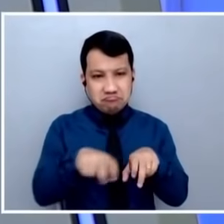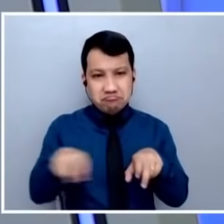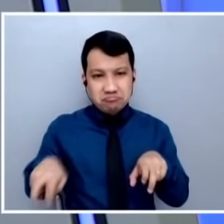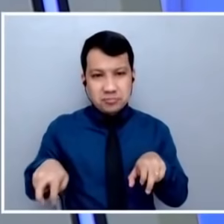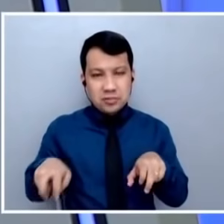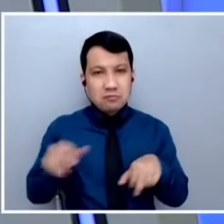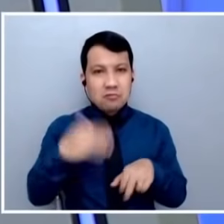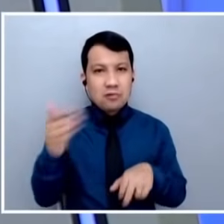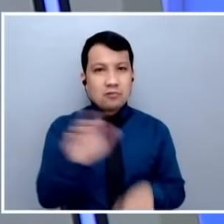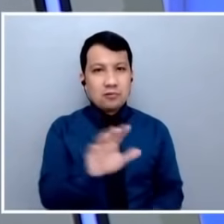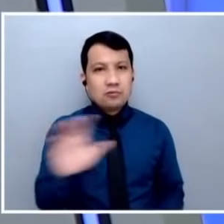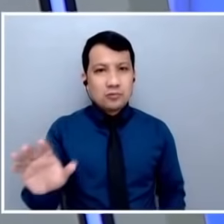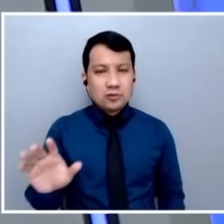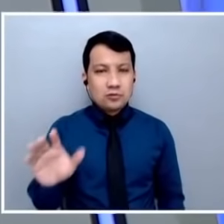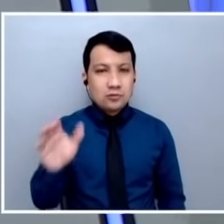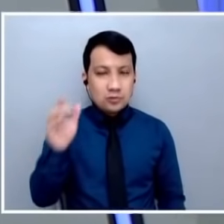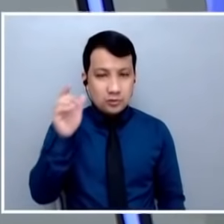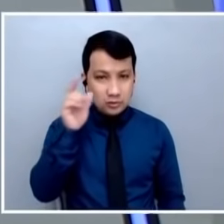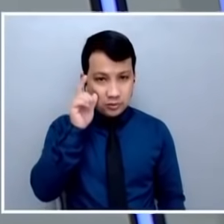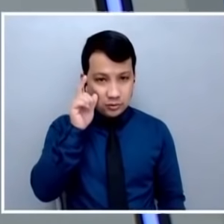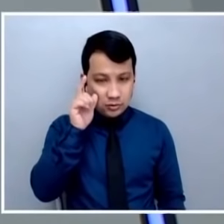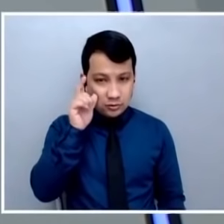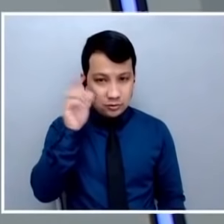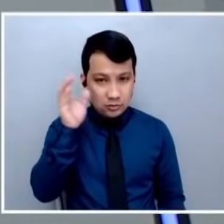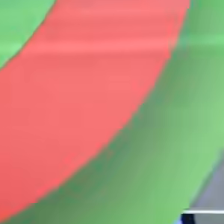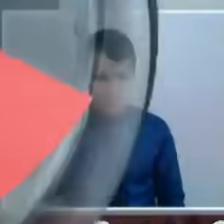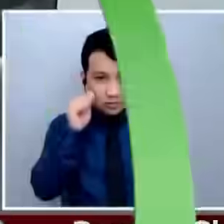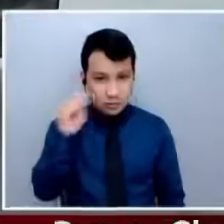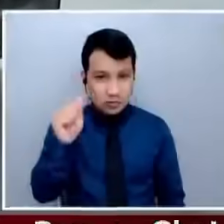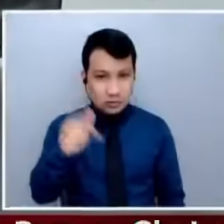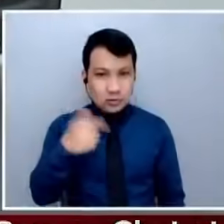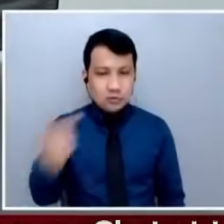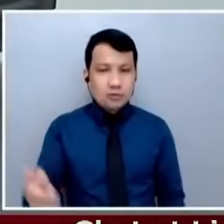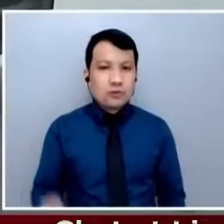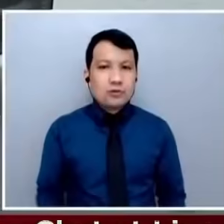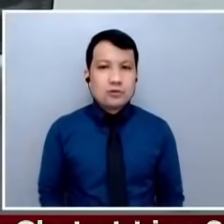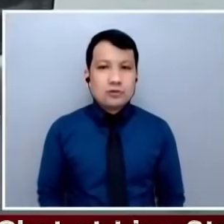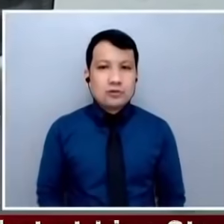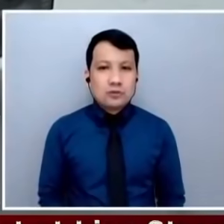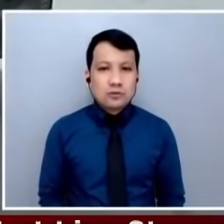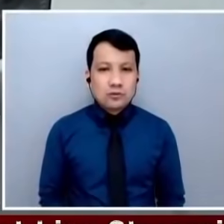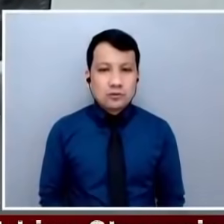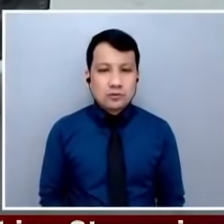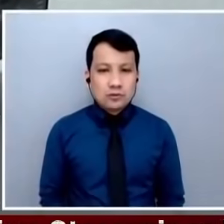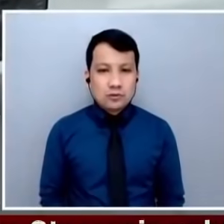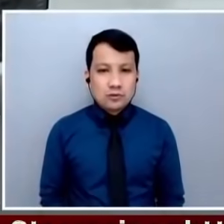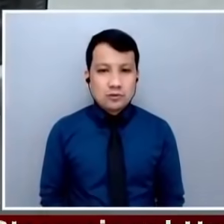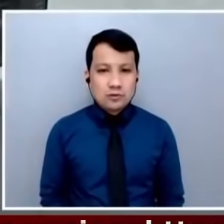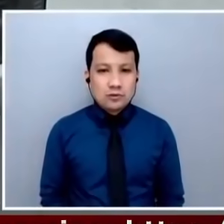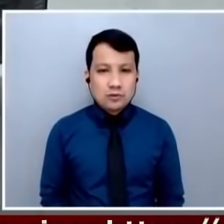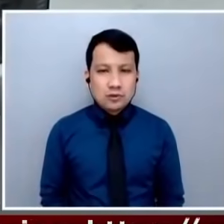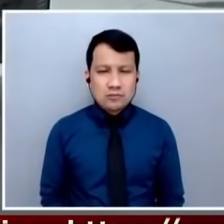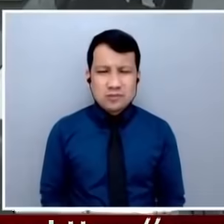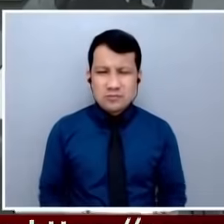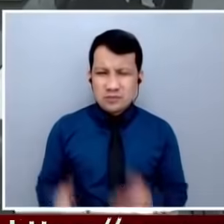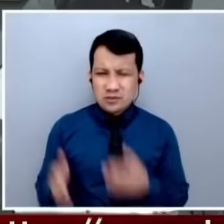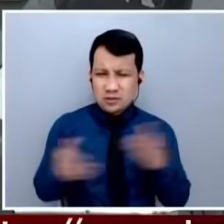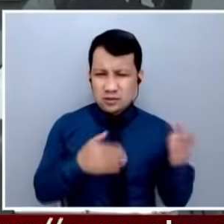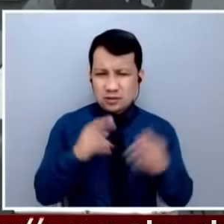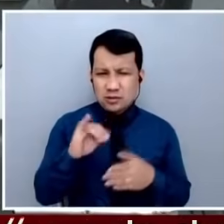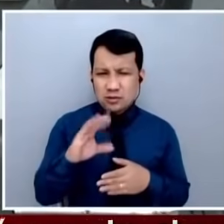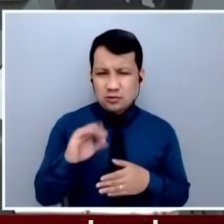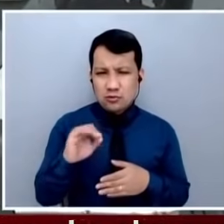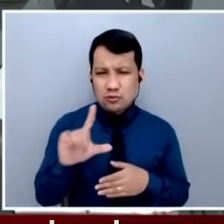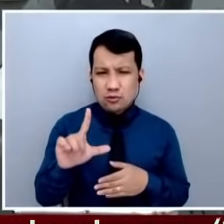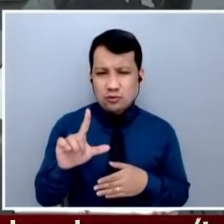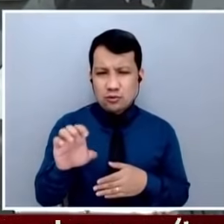Nagpapatrol, Alvin L. Chico. Pinipili ni Nicole ang sasakyang jeep. Umiiwas